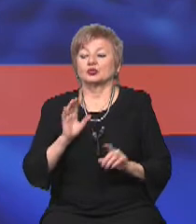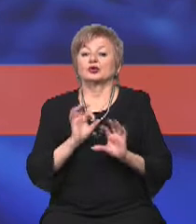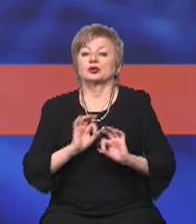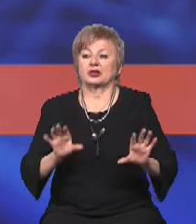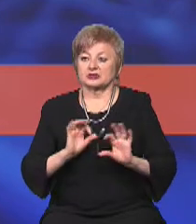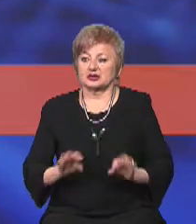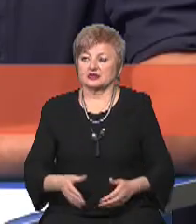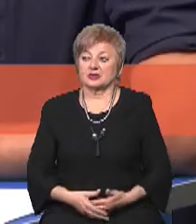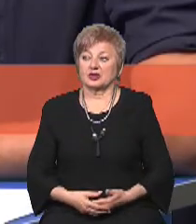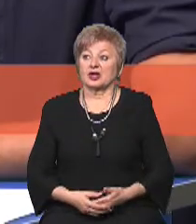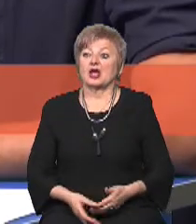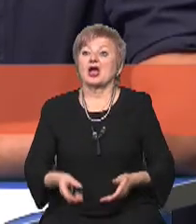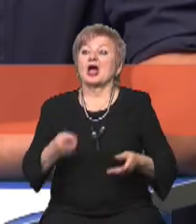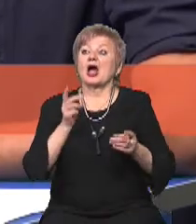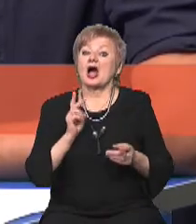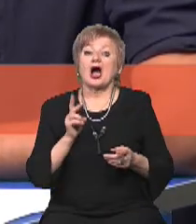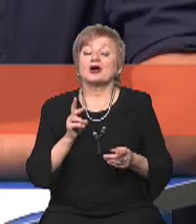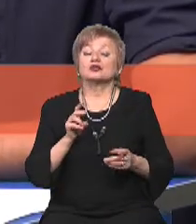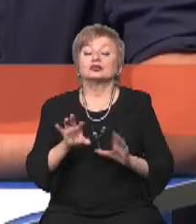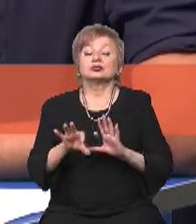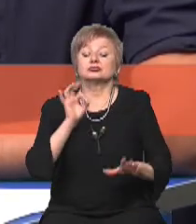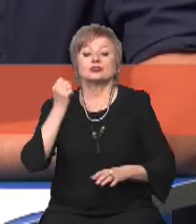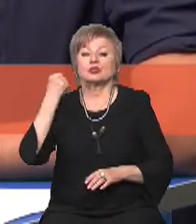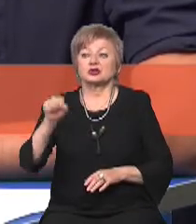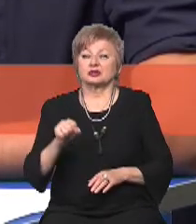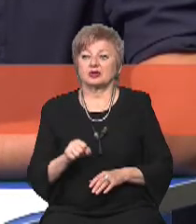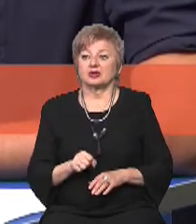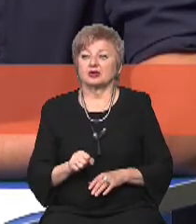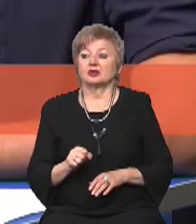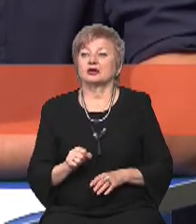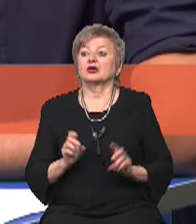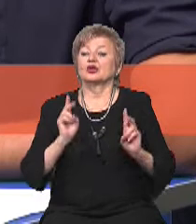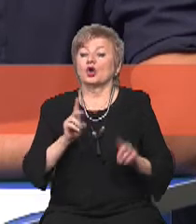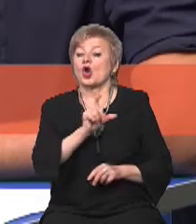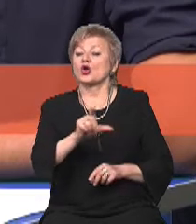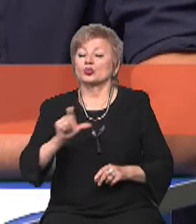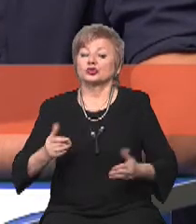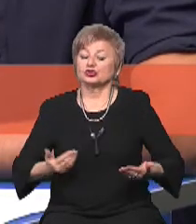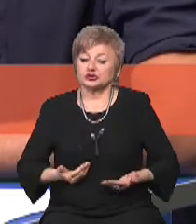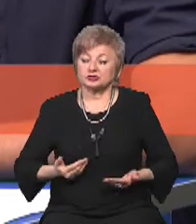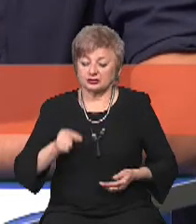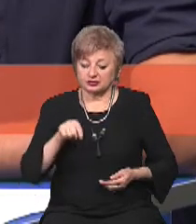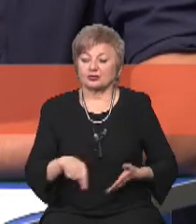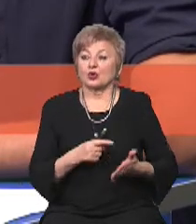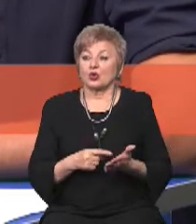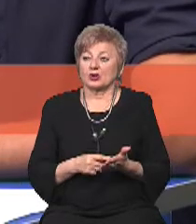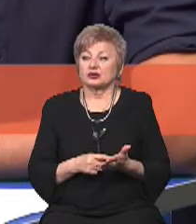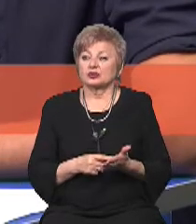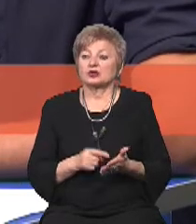наступний рік. Пані Катерина, а хто саме визначає переможців проєкту? Тільки мешканці міста, тому що